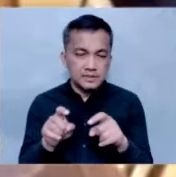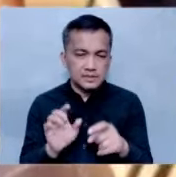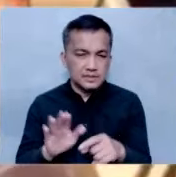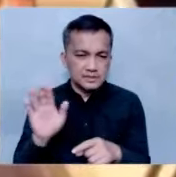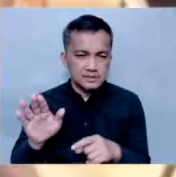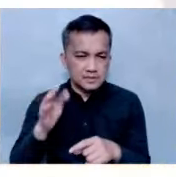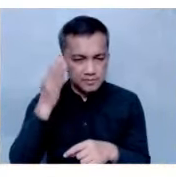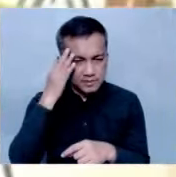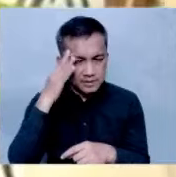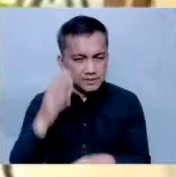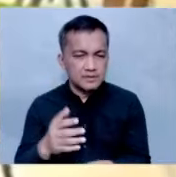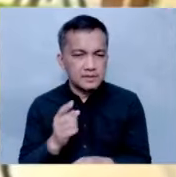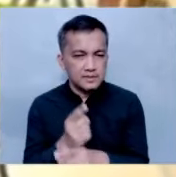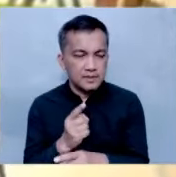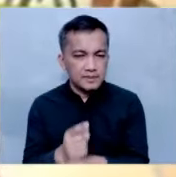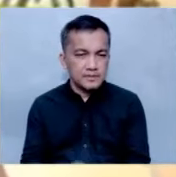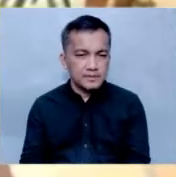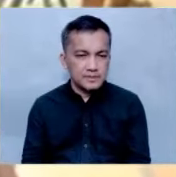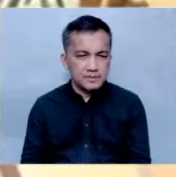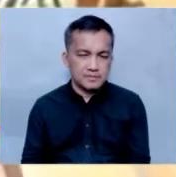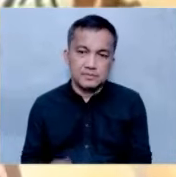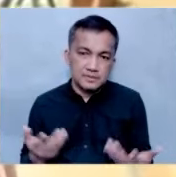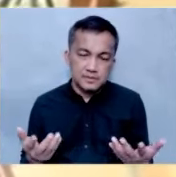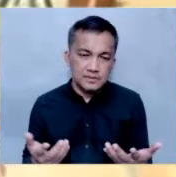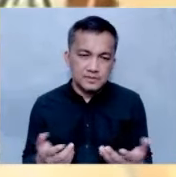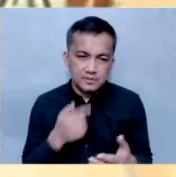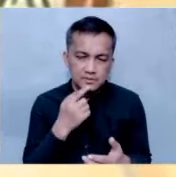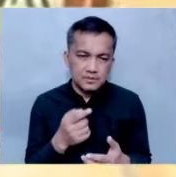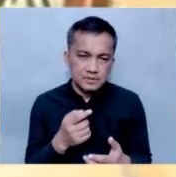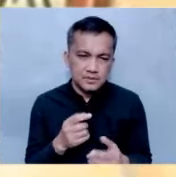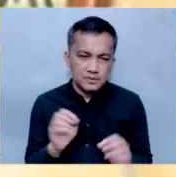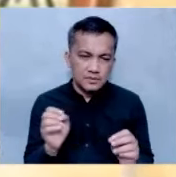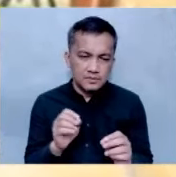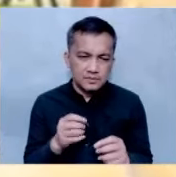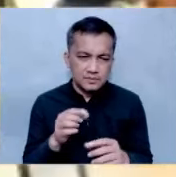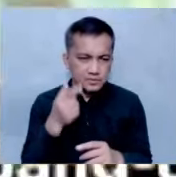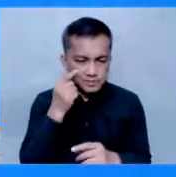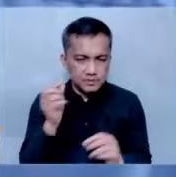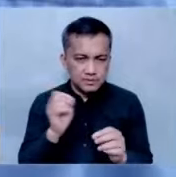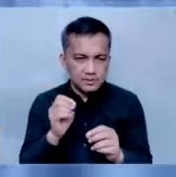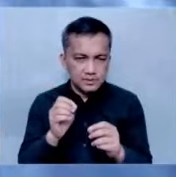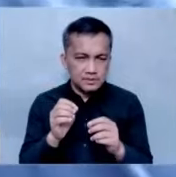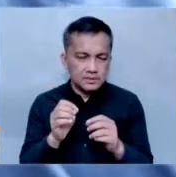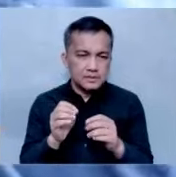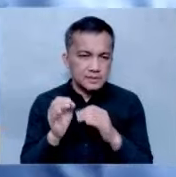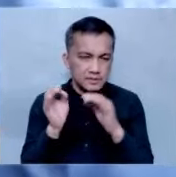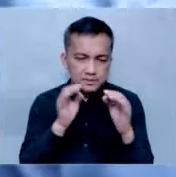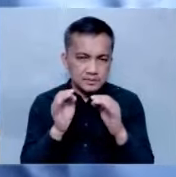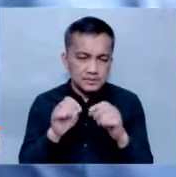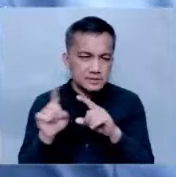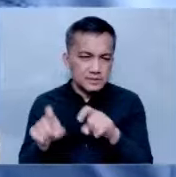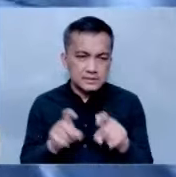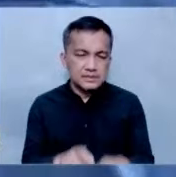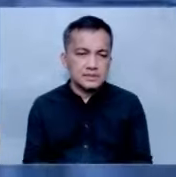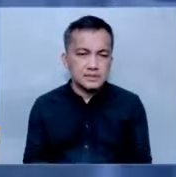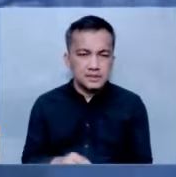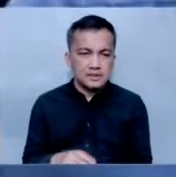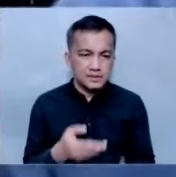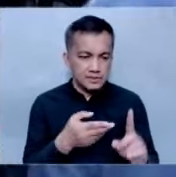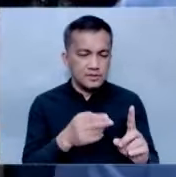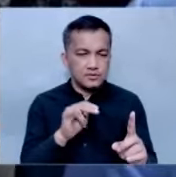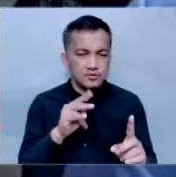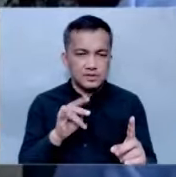magkaalaman? Diba? Total, imposible naman wala silang pera pang drug test. Para naman kay Nograles, hindi